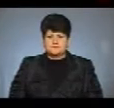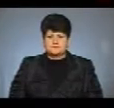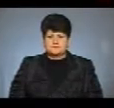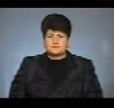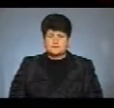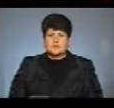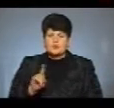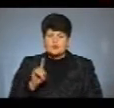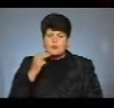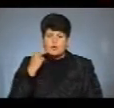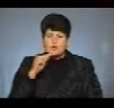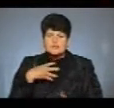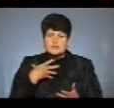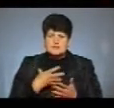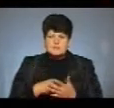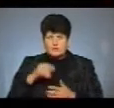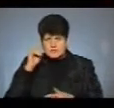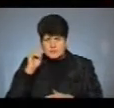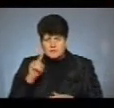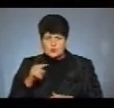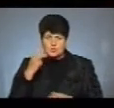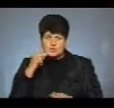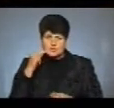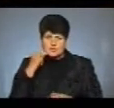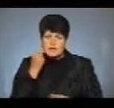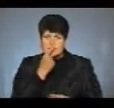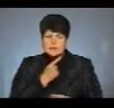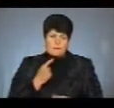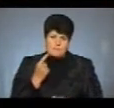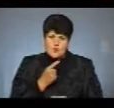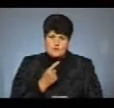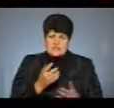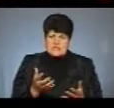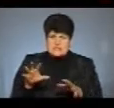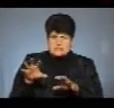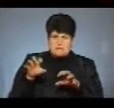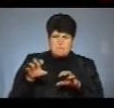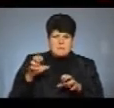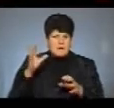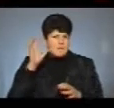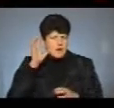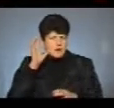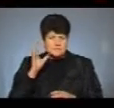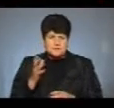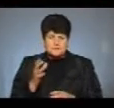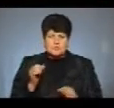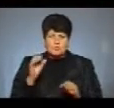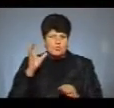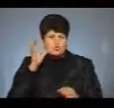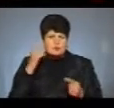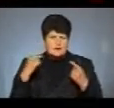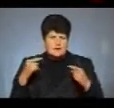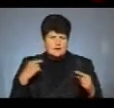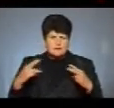Щоб покращити свої навички, вдосконалити мову, сприймати мову більше на слух, послухати різні